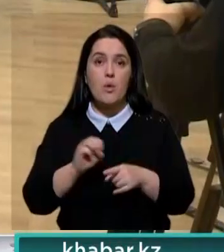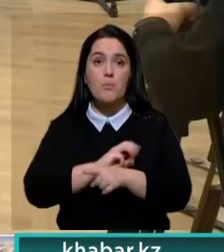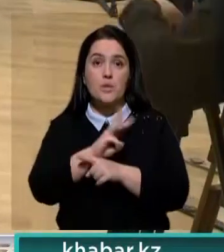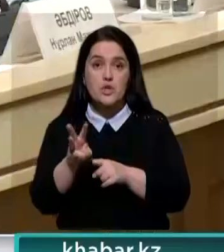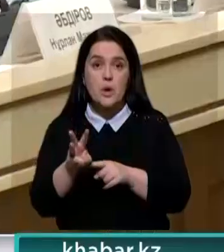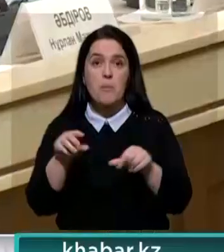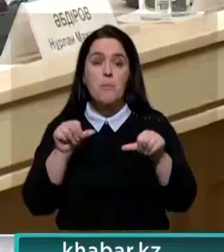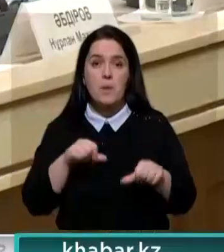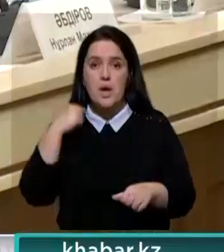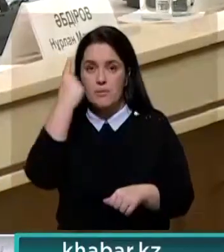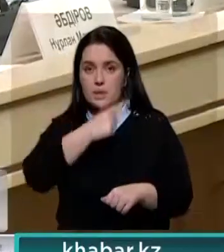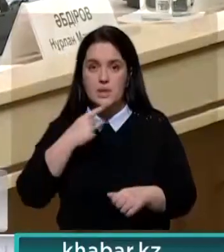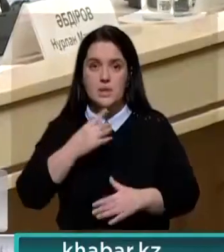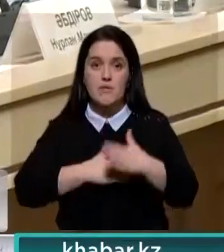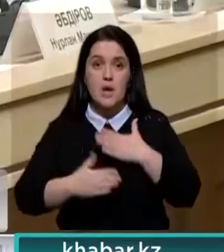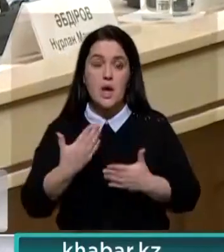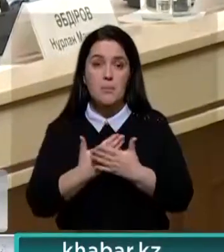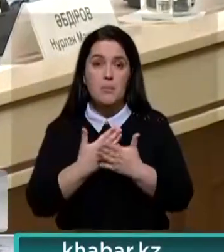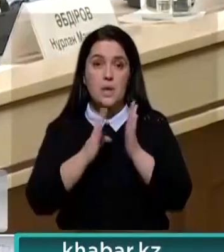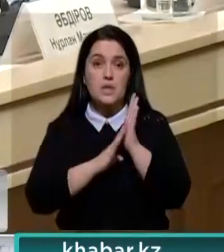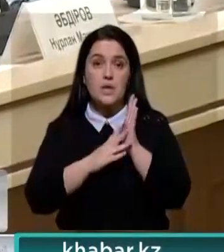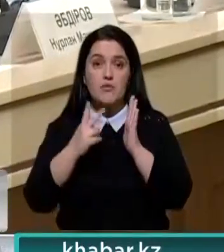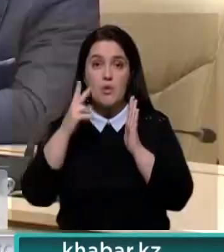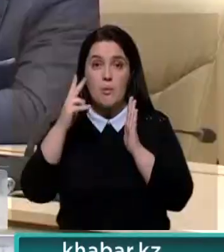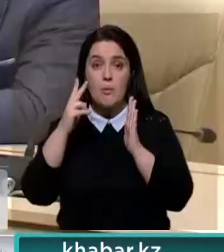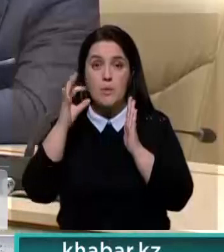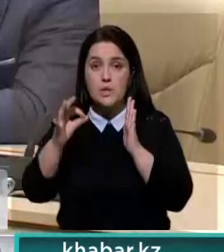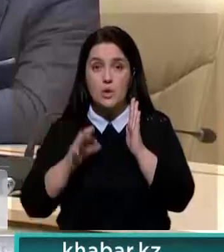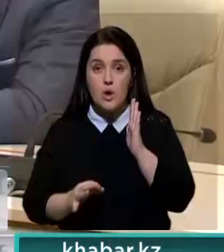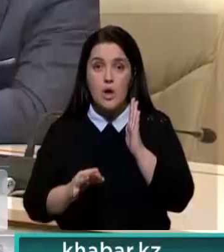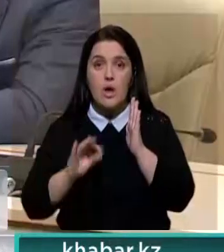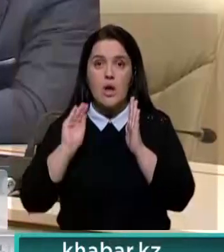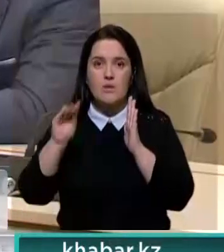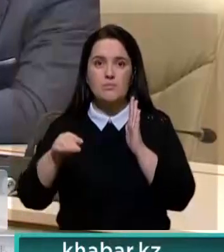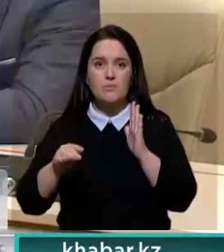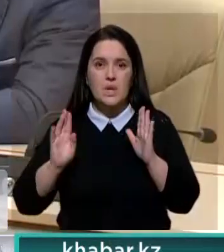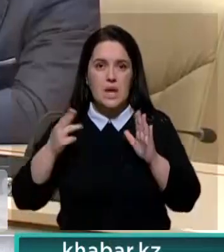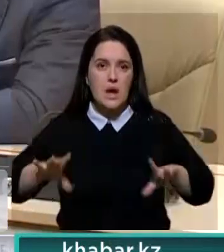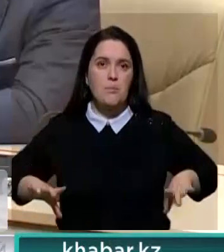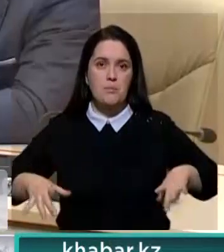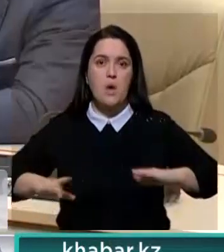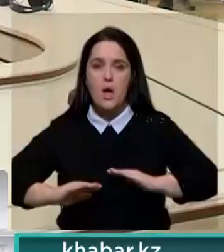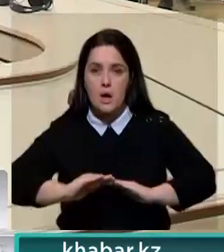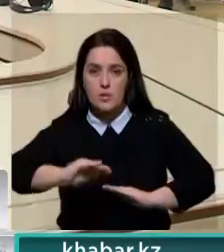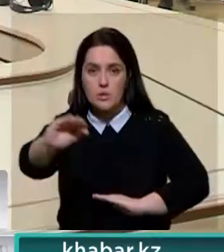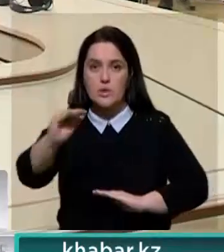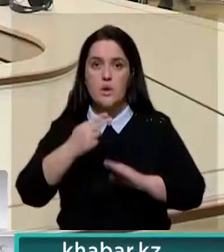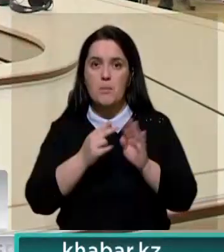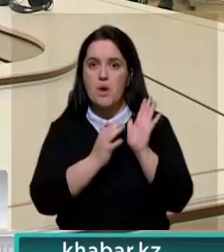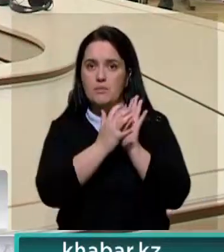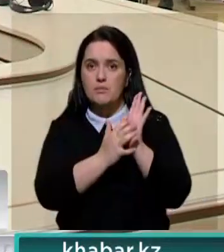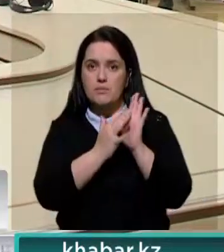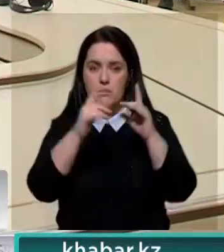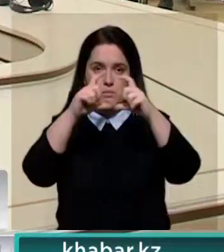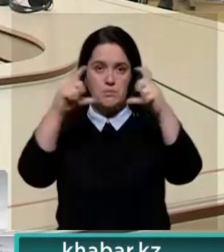по обеспечению избирательных прав лиц с инвалидностью. К примеру, 92% участков оборудованы пандусами. Тактильные указатели при